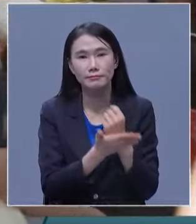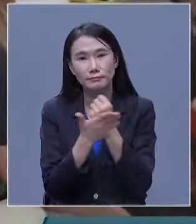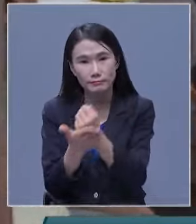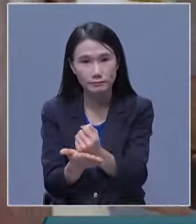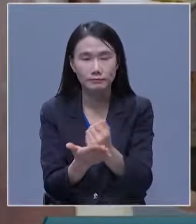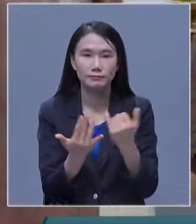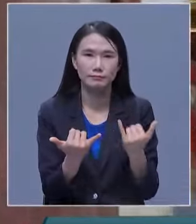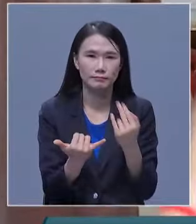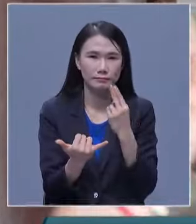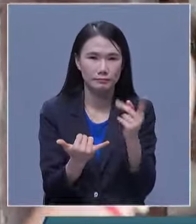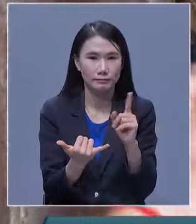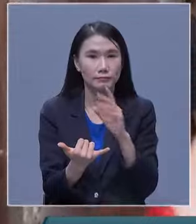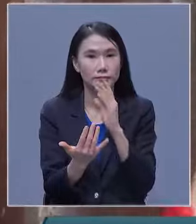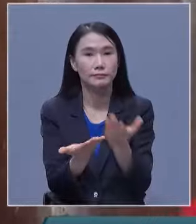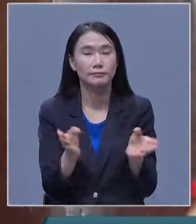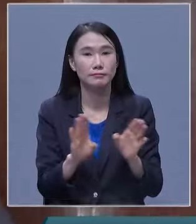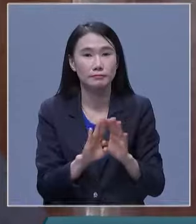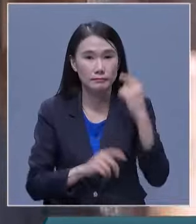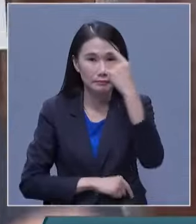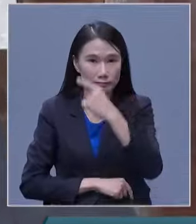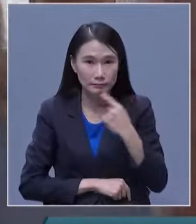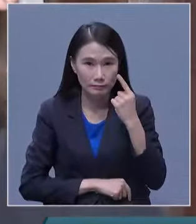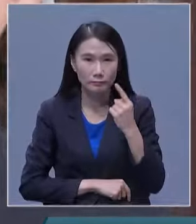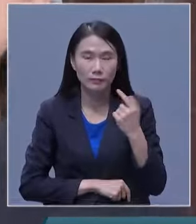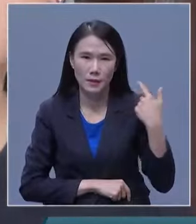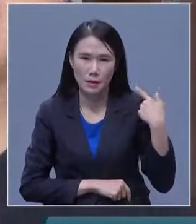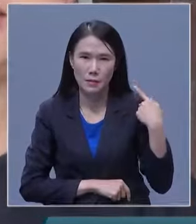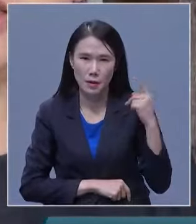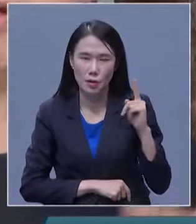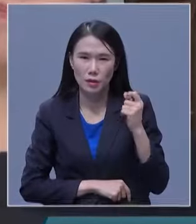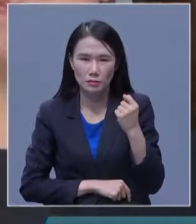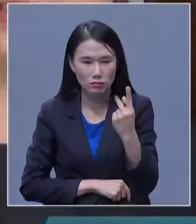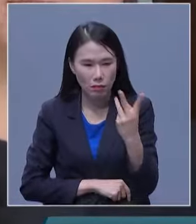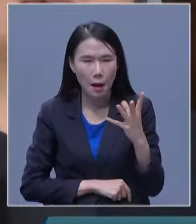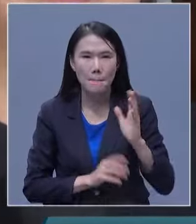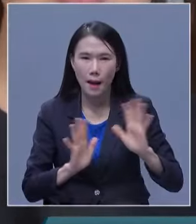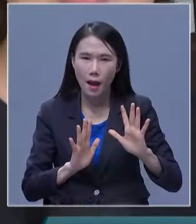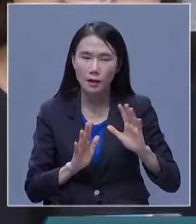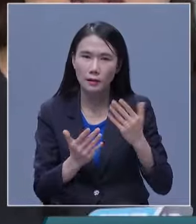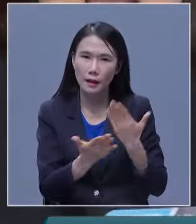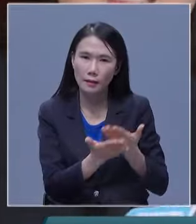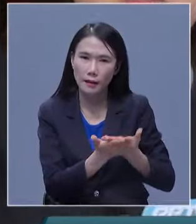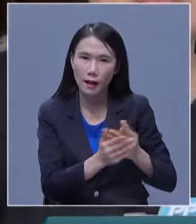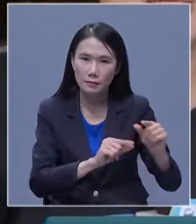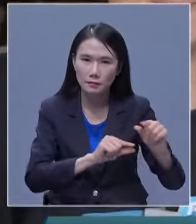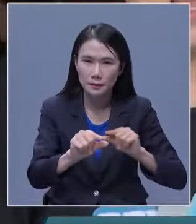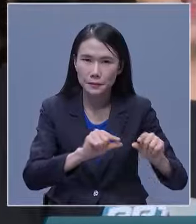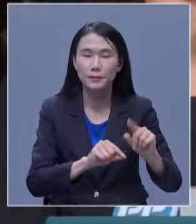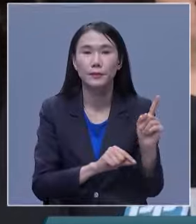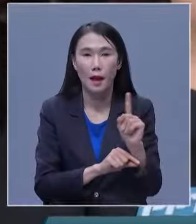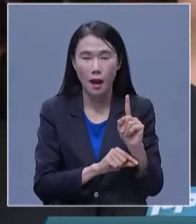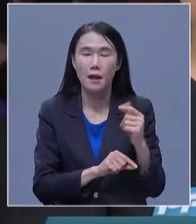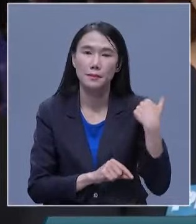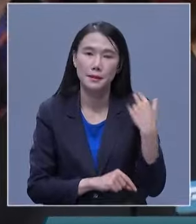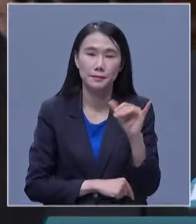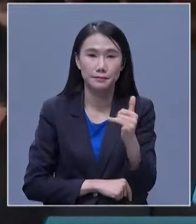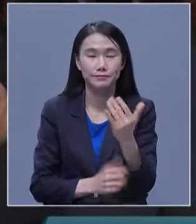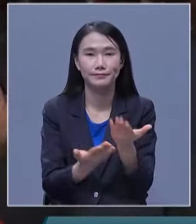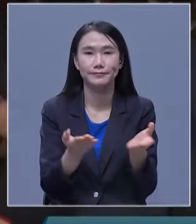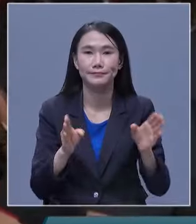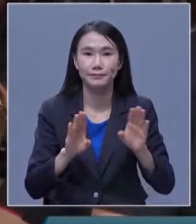ในส่วนของว่าถ้าเกิดครอบครัวไหนที่มีผู้ได้รับผลประโยชน์มากกว่า1คนจะต้องแบ่งสรรปันส่วนอย่างไรหรือรวมถึงบางครอบครั